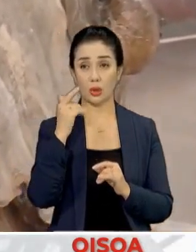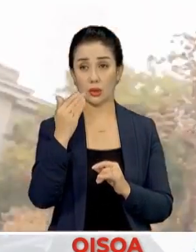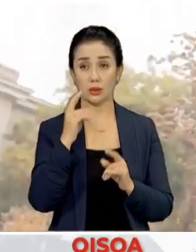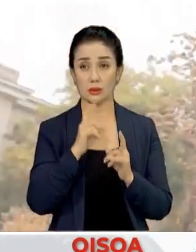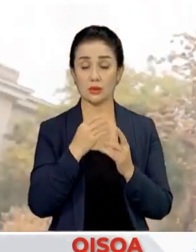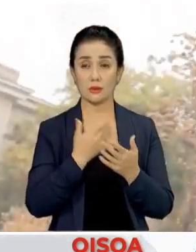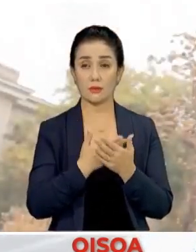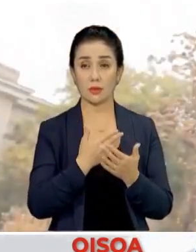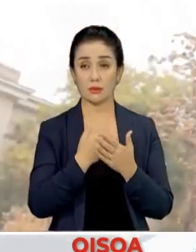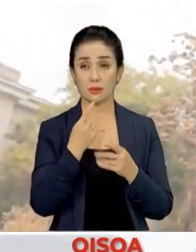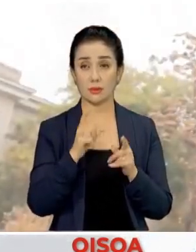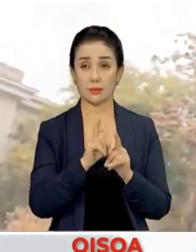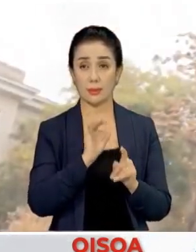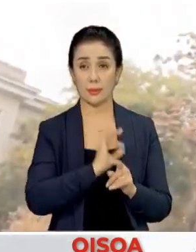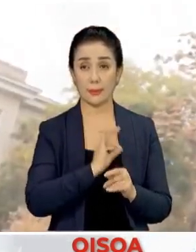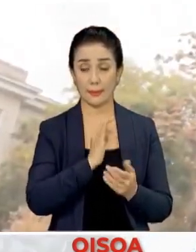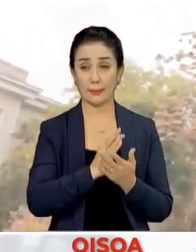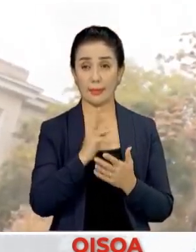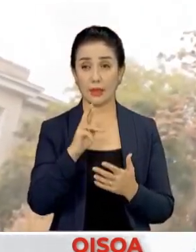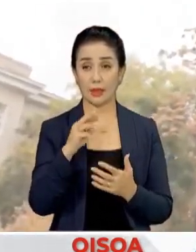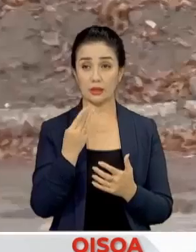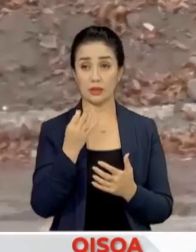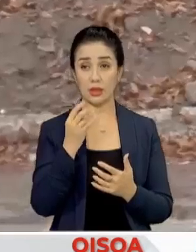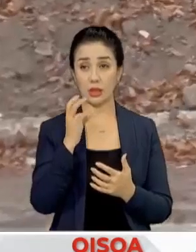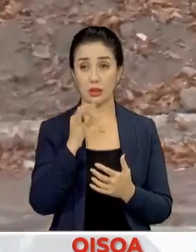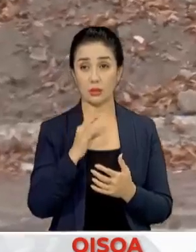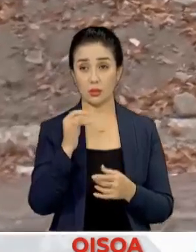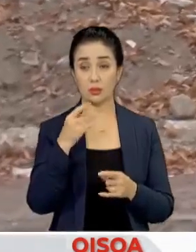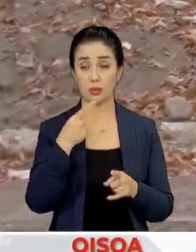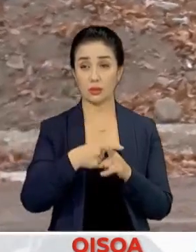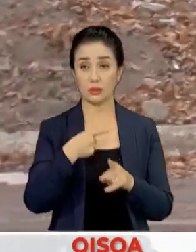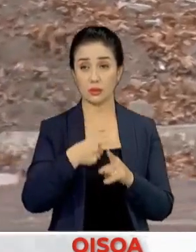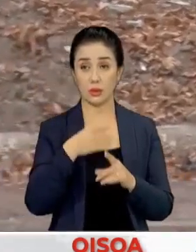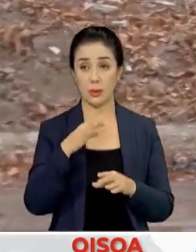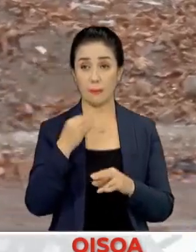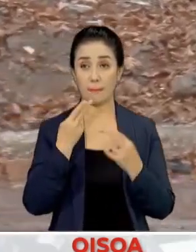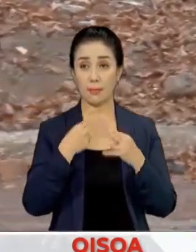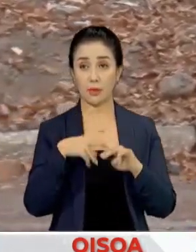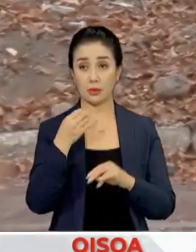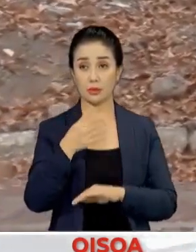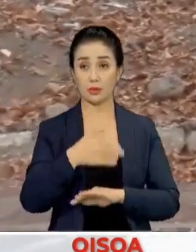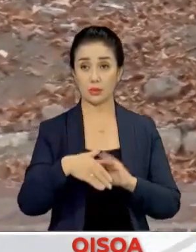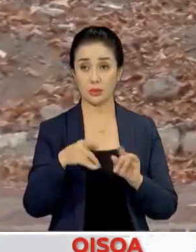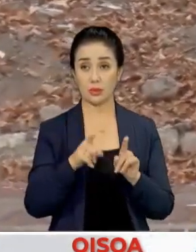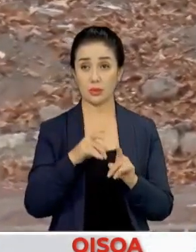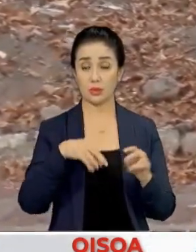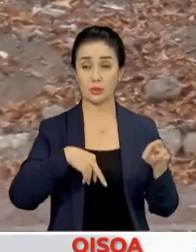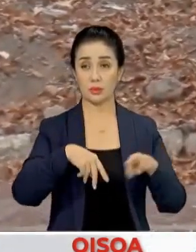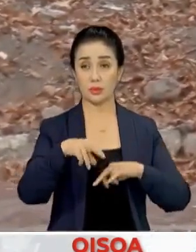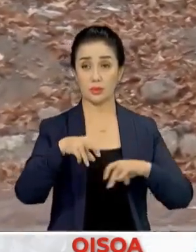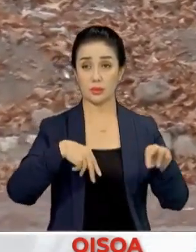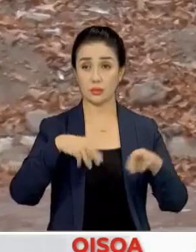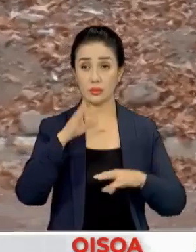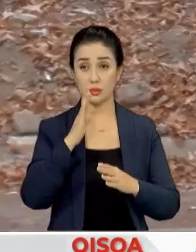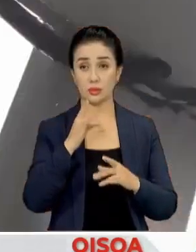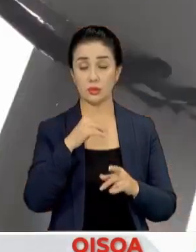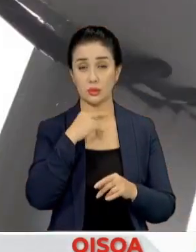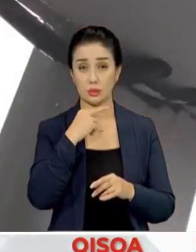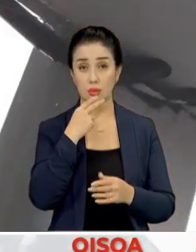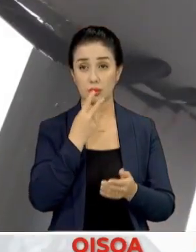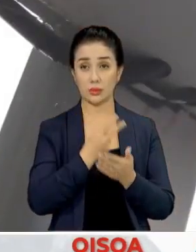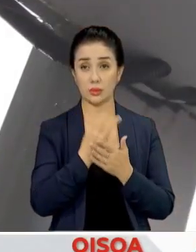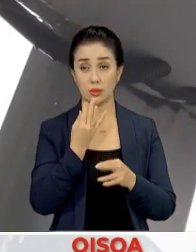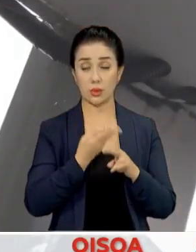ishga kelishda Mirzo Ulug'bek va Yashnobod tumanlari kesishmasidagi Parkent ko'chasidagi piyodalar o'tish joyidan harakatlanadi.